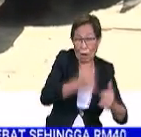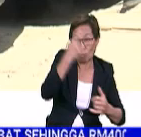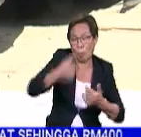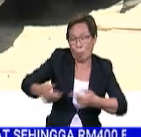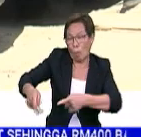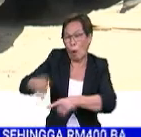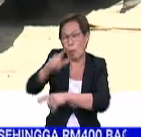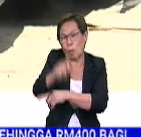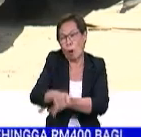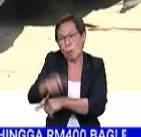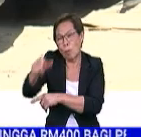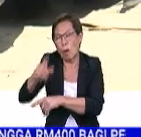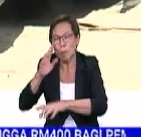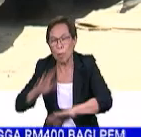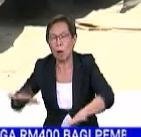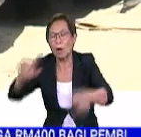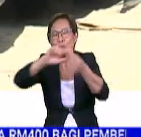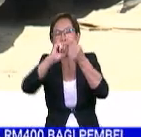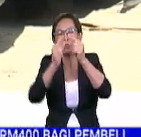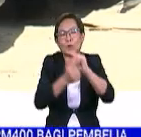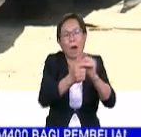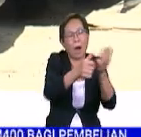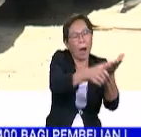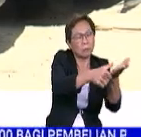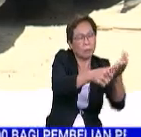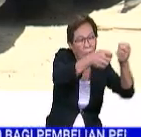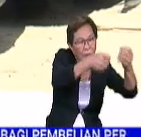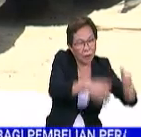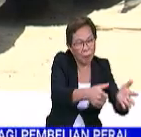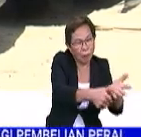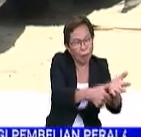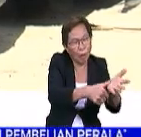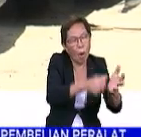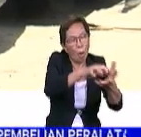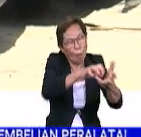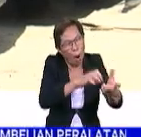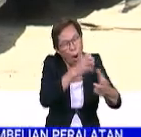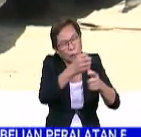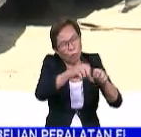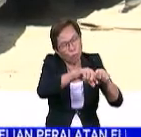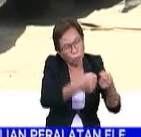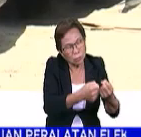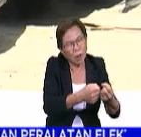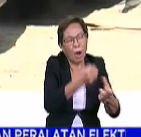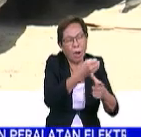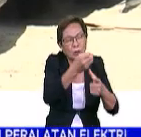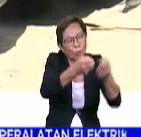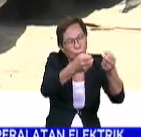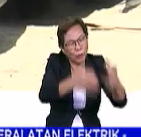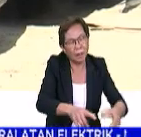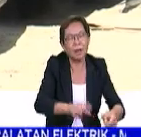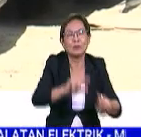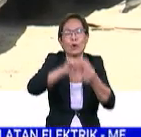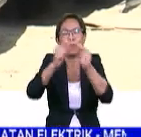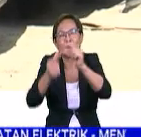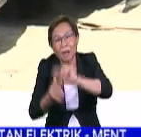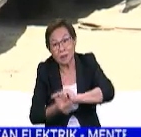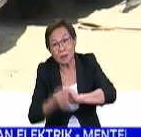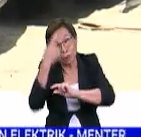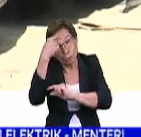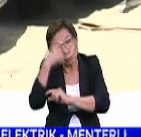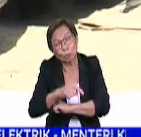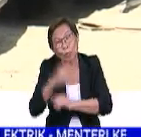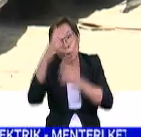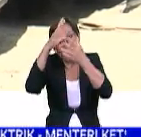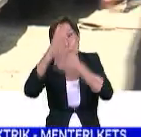terjejas banjir ini untuk menggantikan dokumen mereka yang hilang atau musnah ketika banjir pada 18 Disember yang lalu. Dan bagi mengetahui